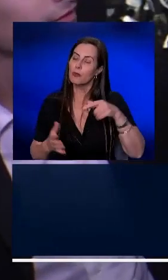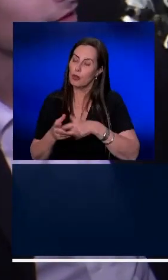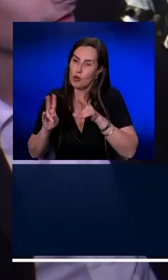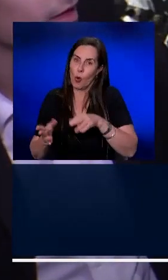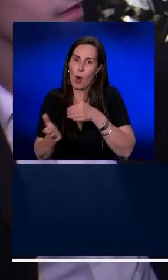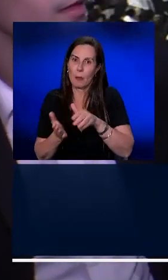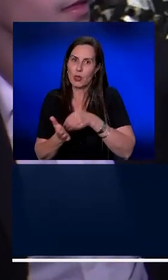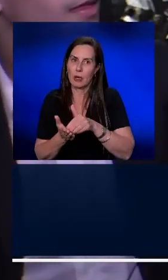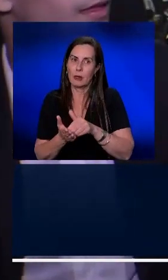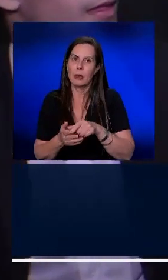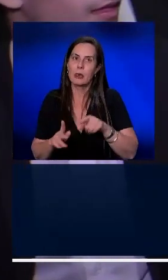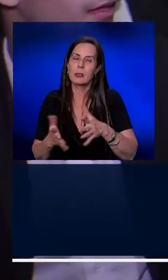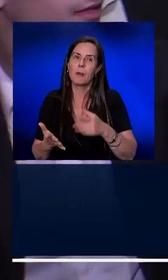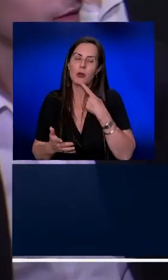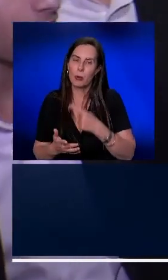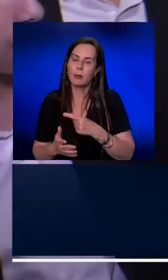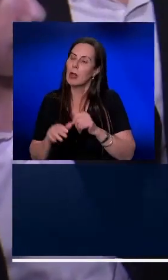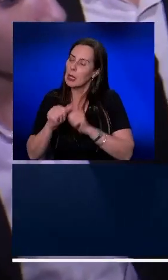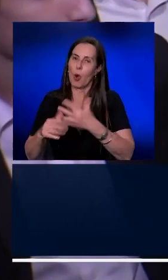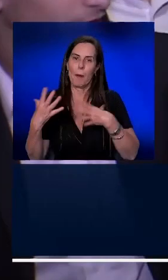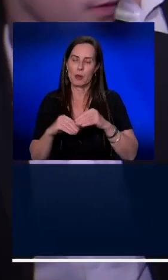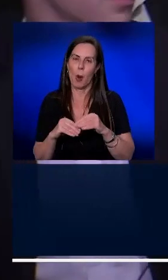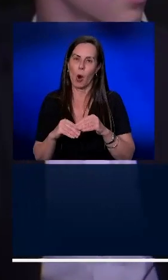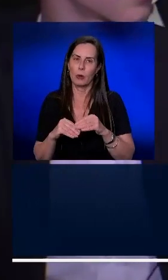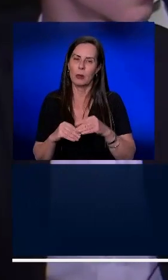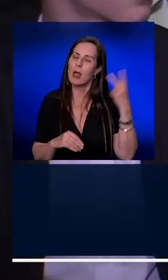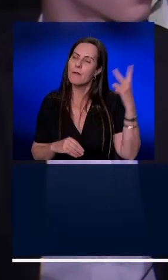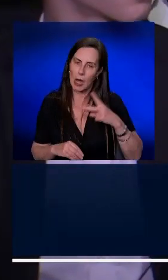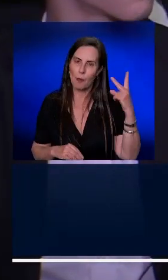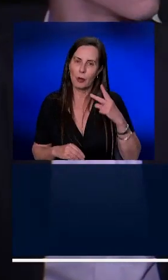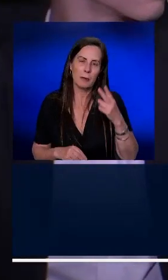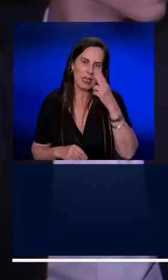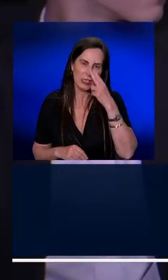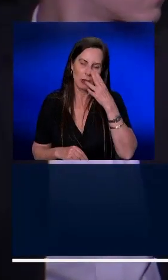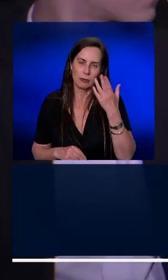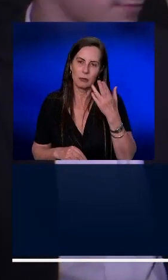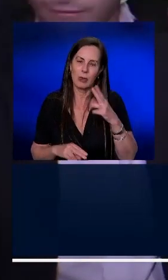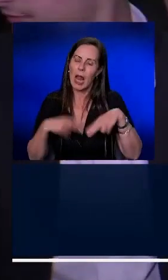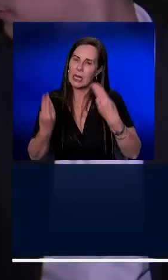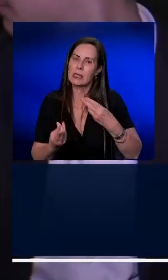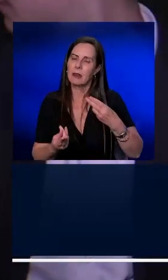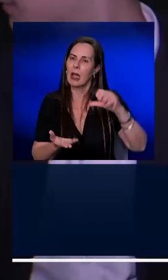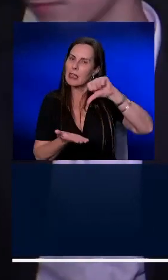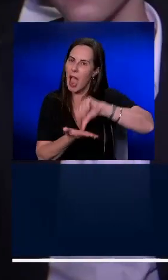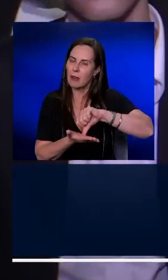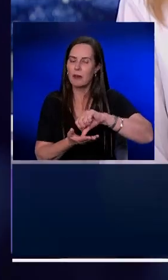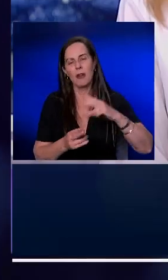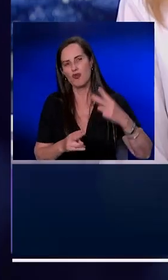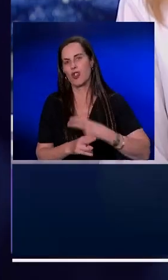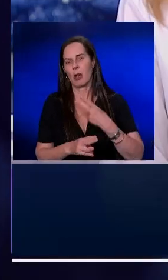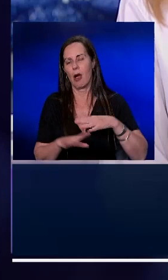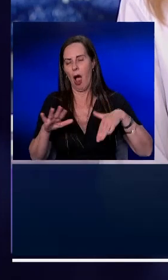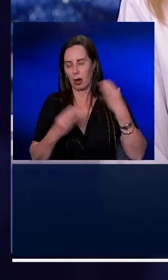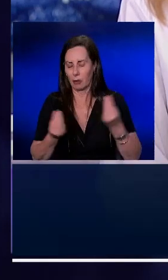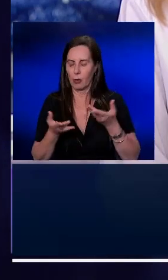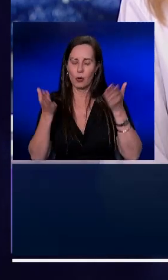להמשיך. וזה מה שהם קוראים פה, לתמור במשפחות, וכמובן מנסים להחזיר את העיר, את התושבים, לשגרה אחרי אירוע כל